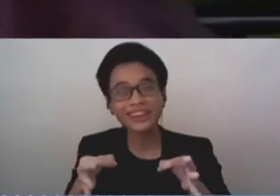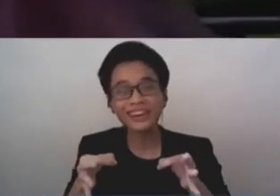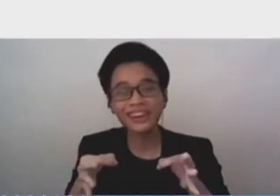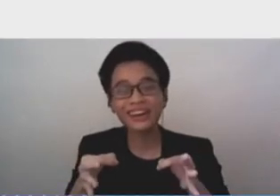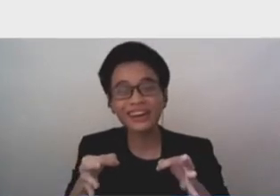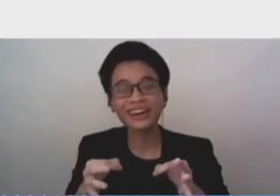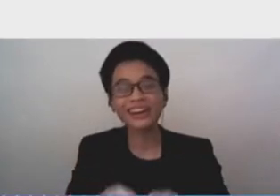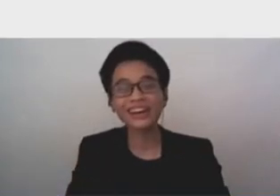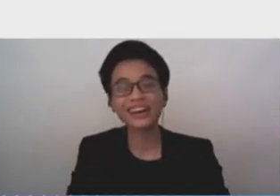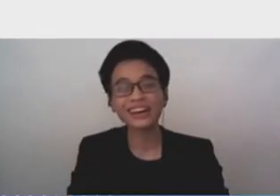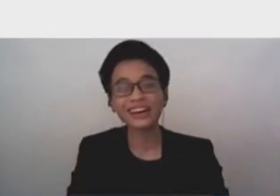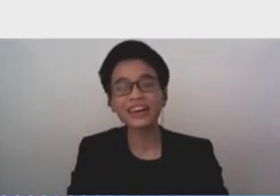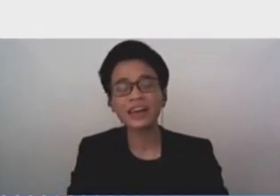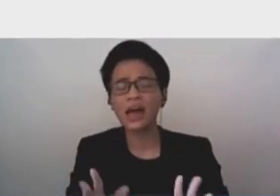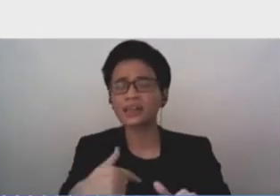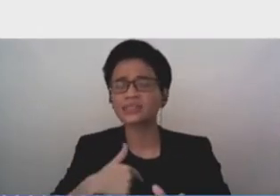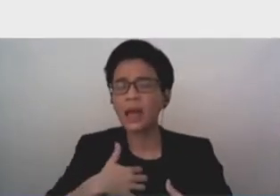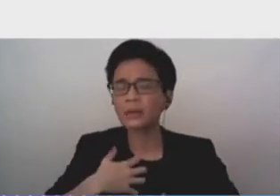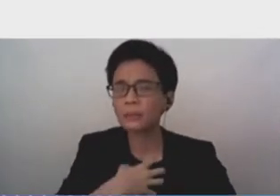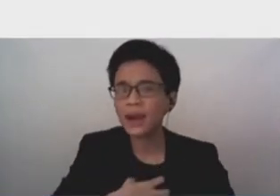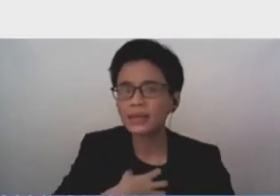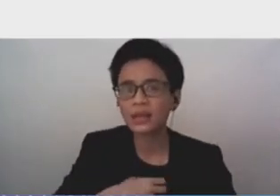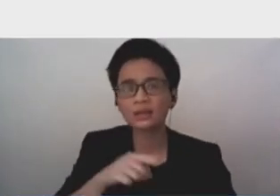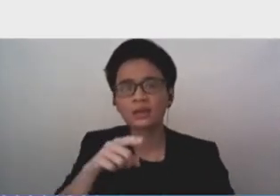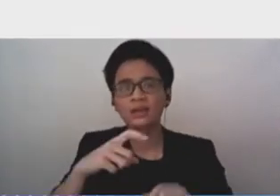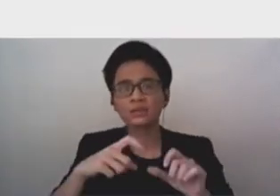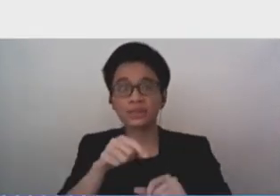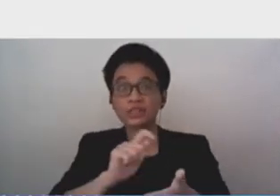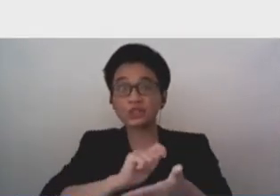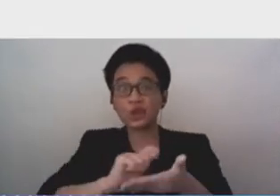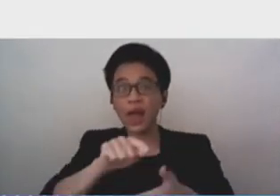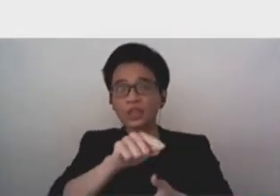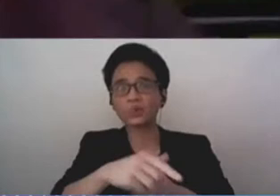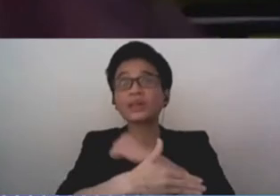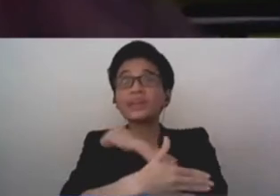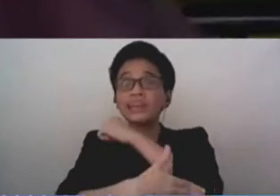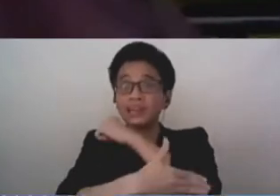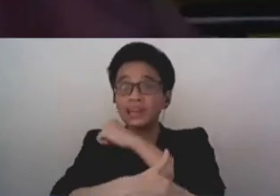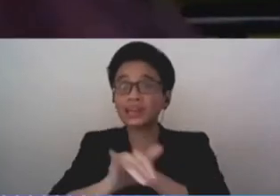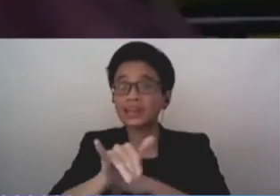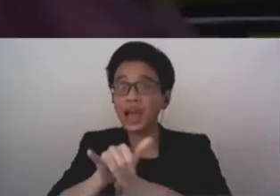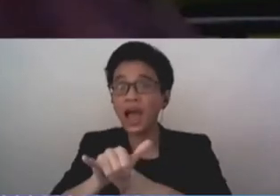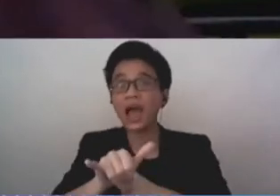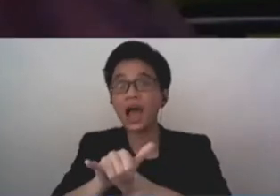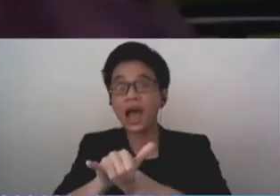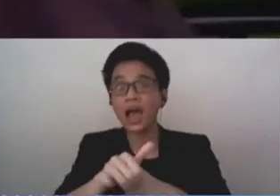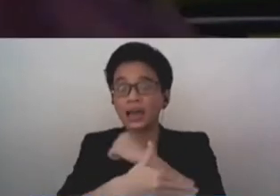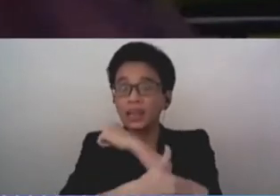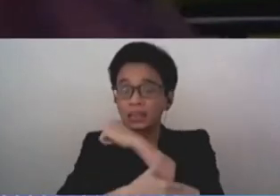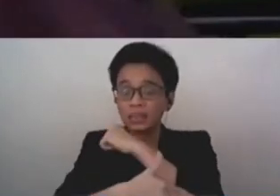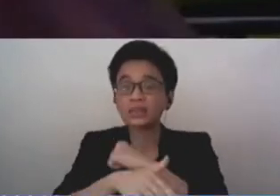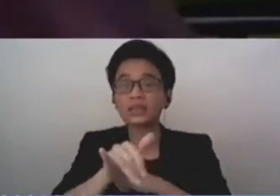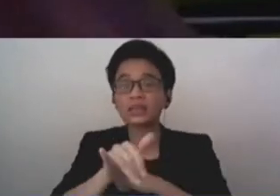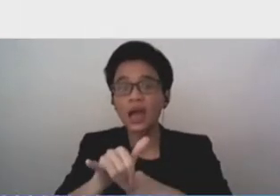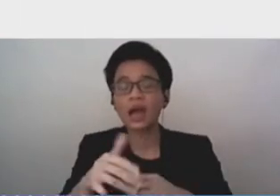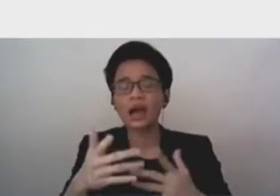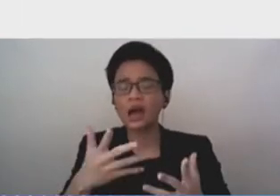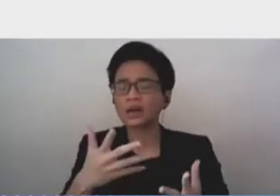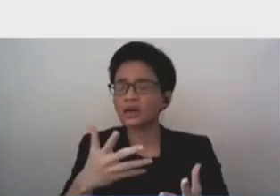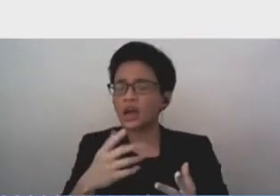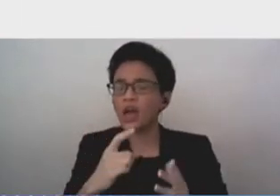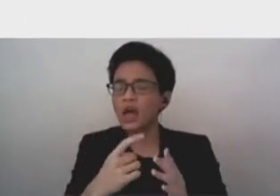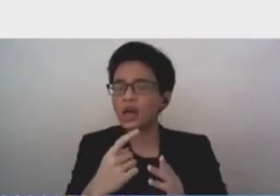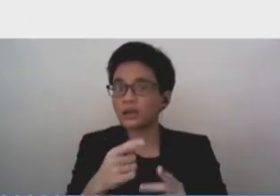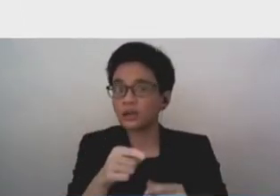Oke. Nah, mungkin saya penasaran kan SMP 25 sebenarnya kan sebenarnya SMP negeri ya Bu ya. Maksudnya. Iya. Kalau itu berarti correct me if I'm wrong, tapi ini